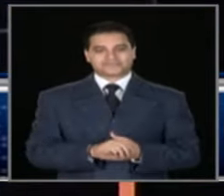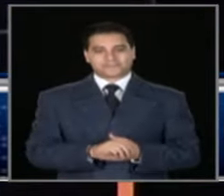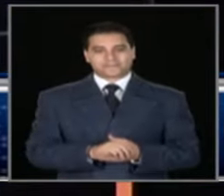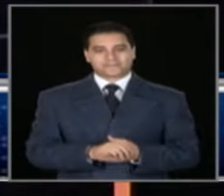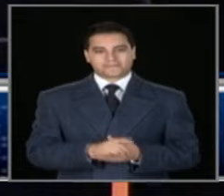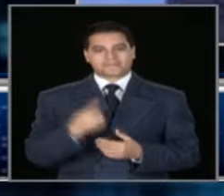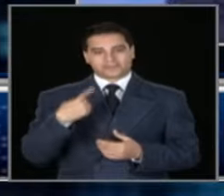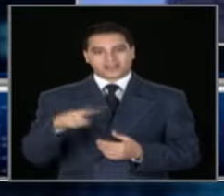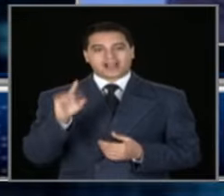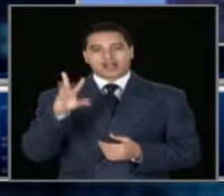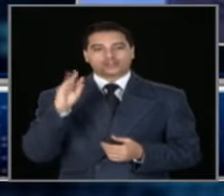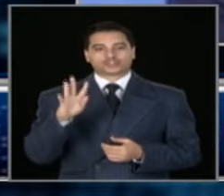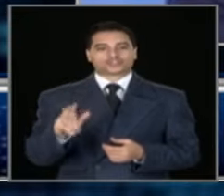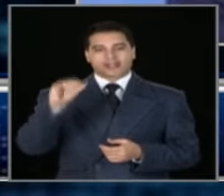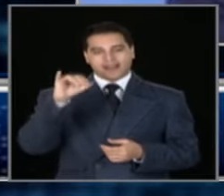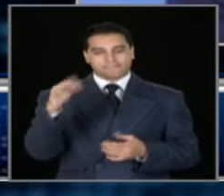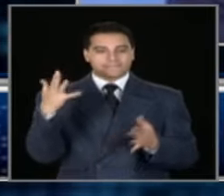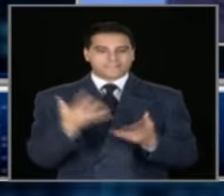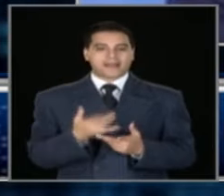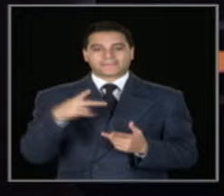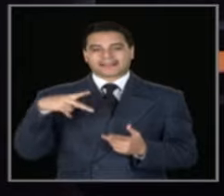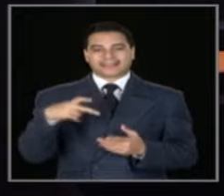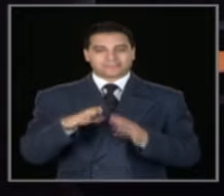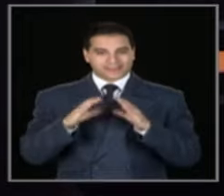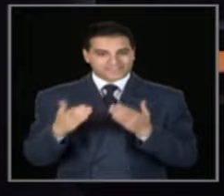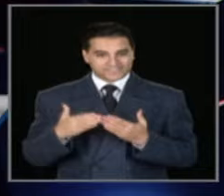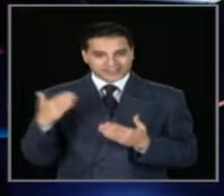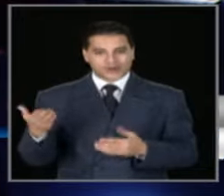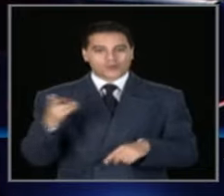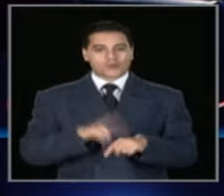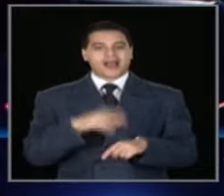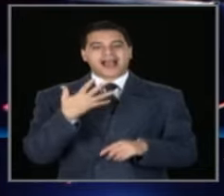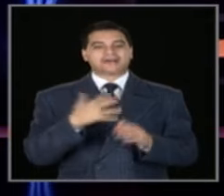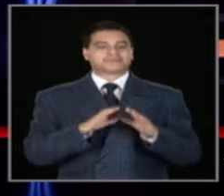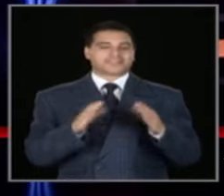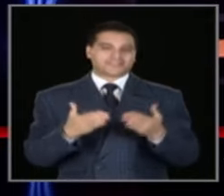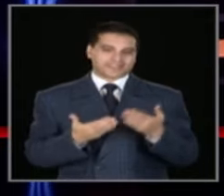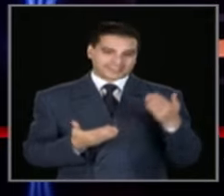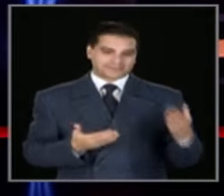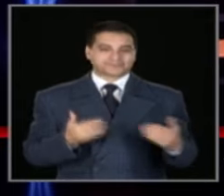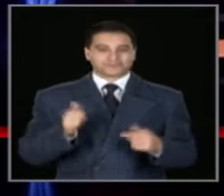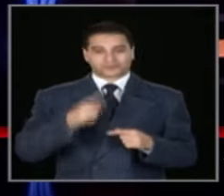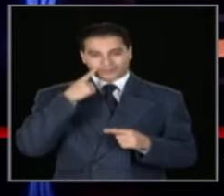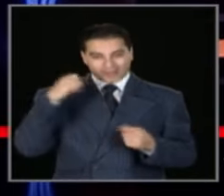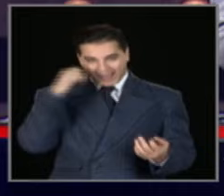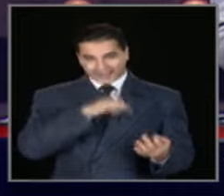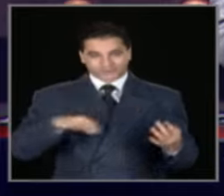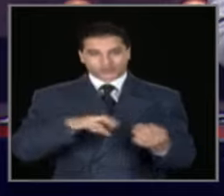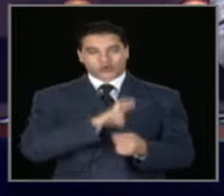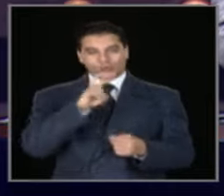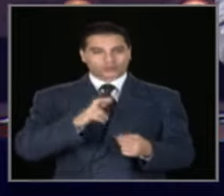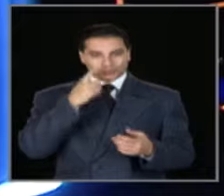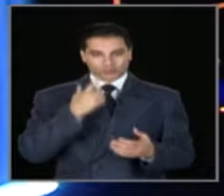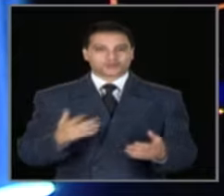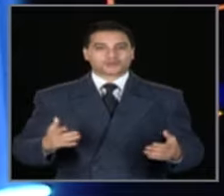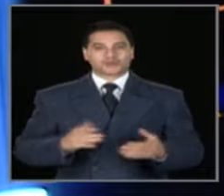برافو عليك يا هشام، 10 نقاط 80. فريق جوت 5 البصمة. أغاني موسيقى،